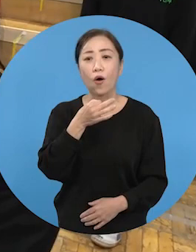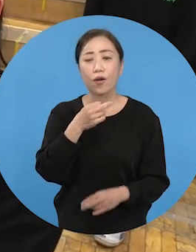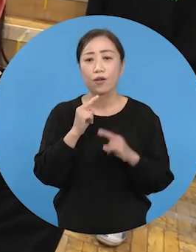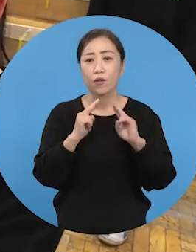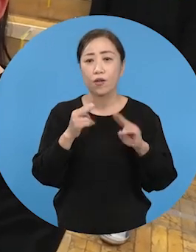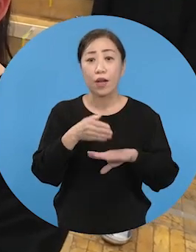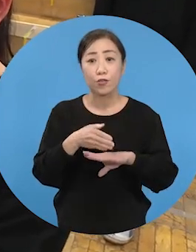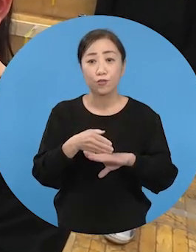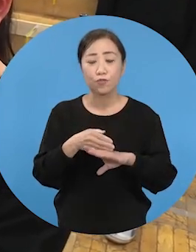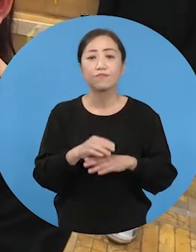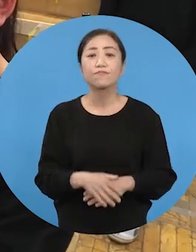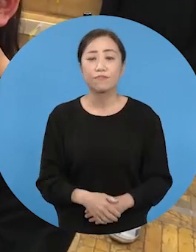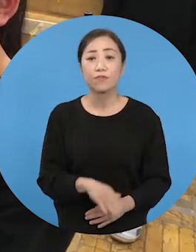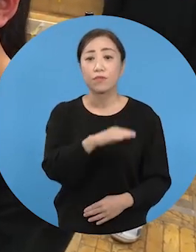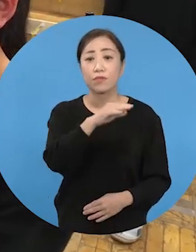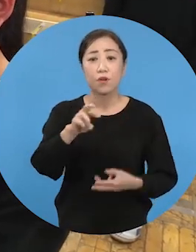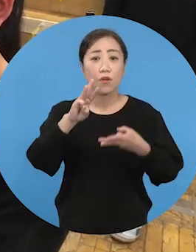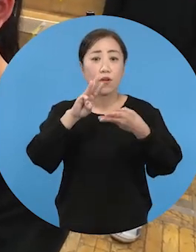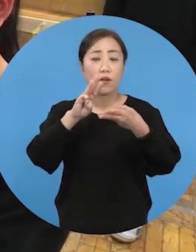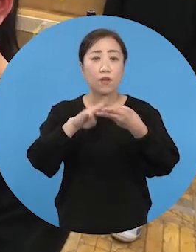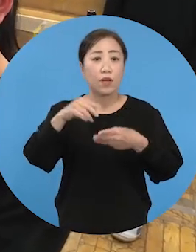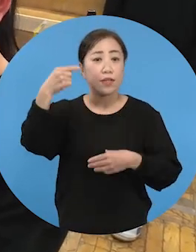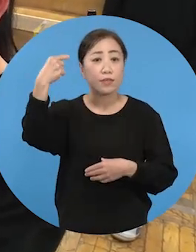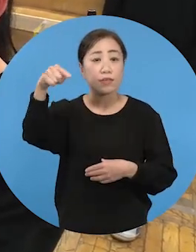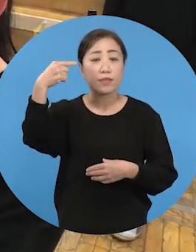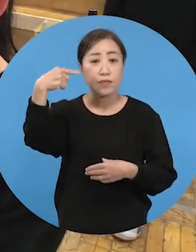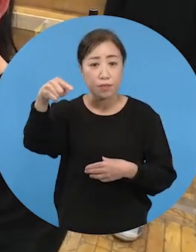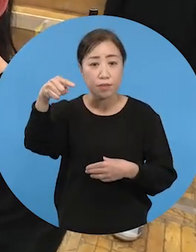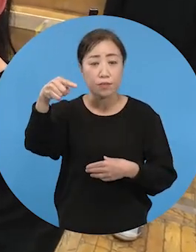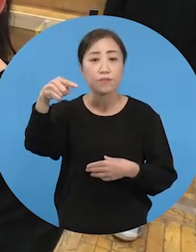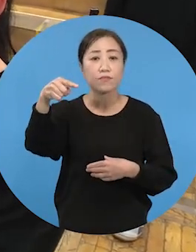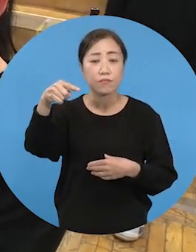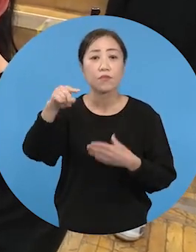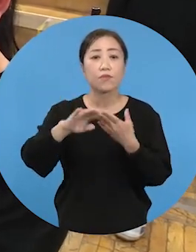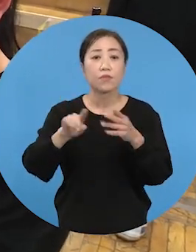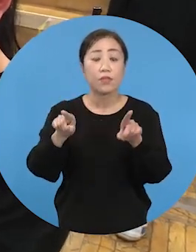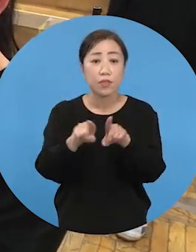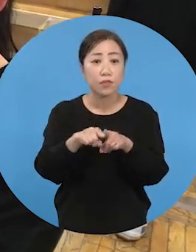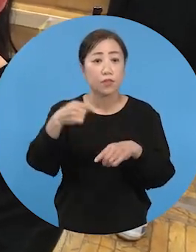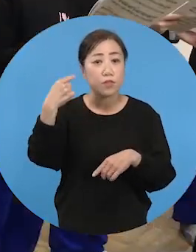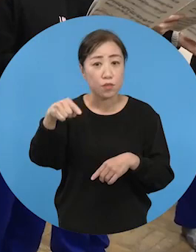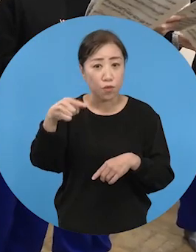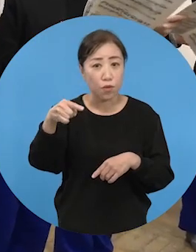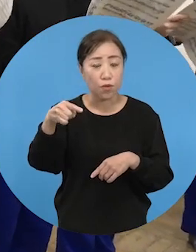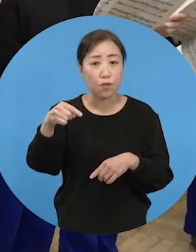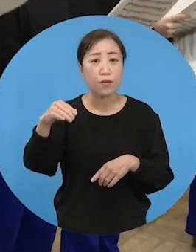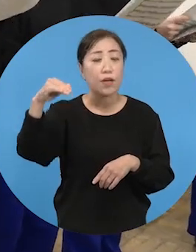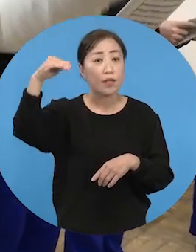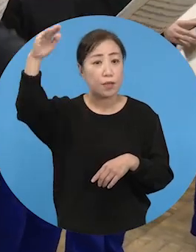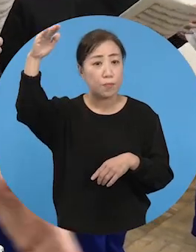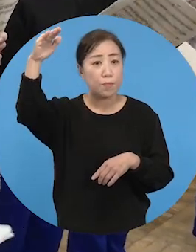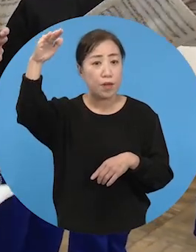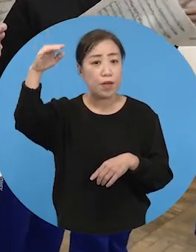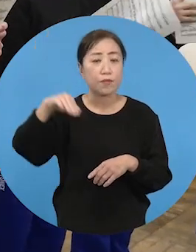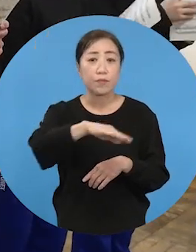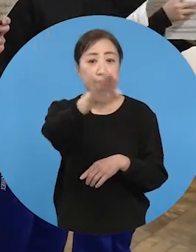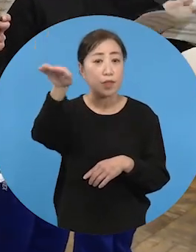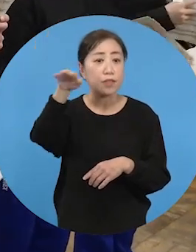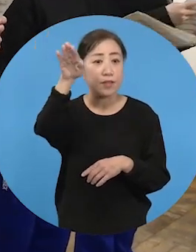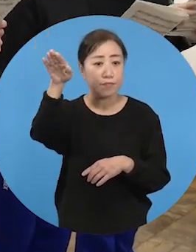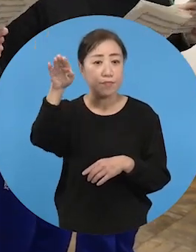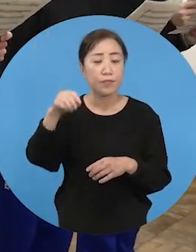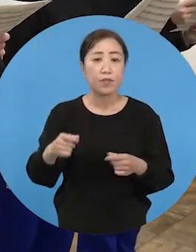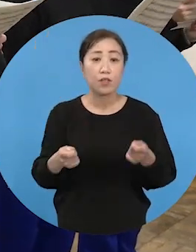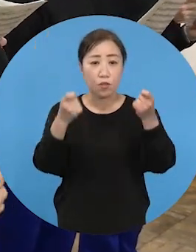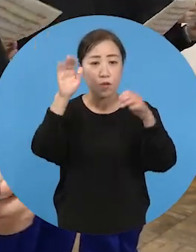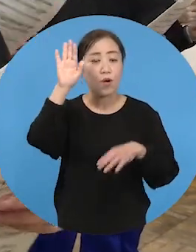。顧問の横田先生とともに部員たちを指導しているのは合唱部の OB、OG の皆さん。卒業